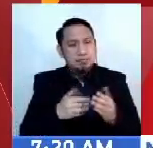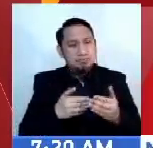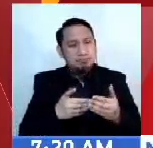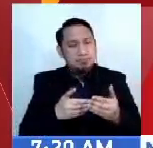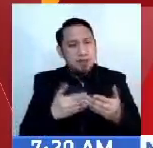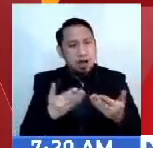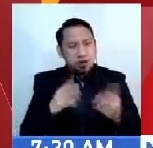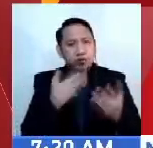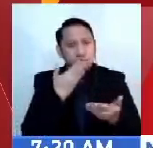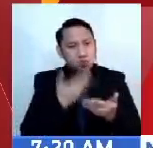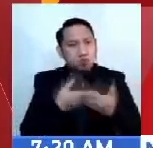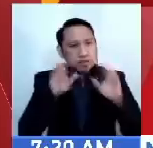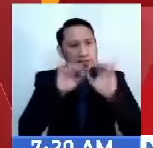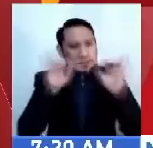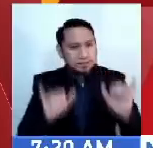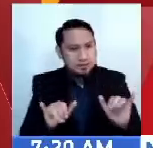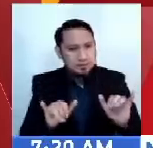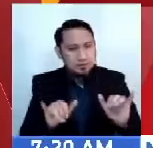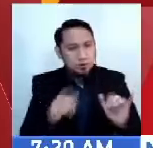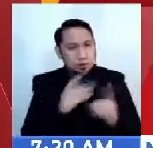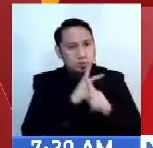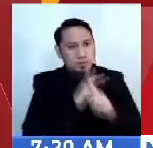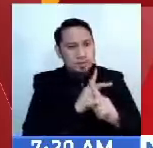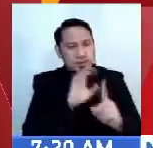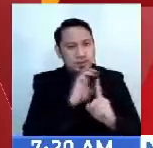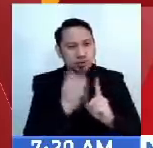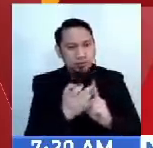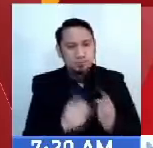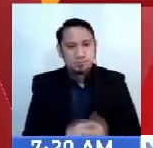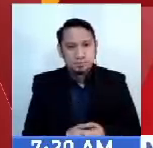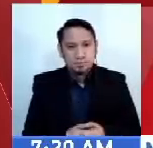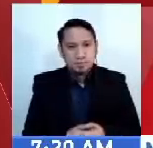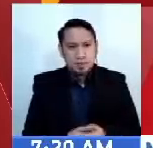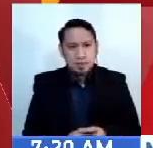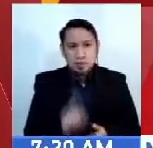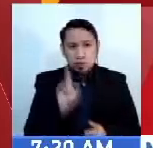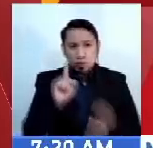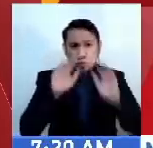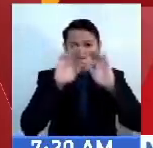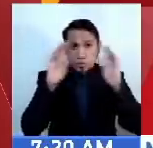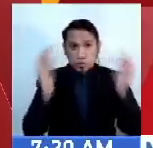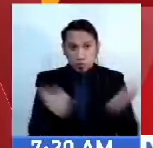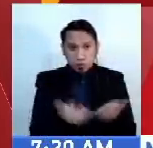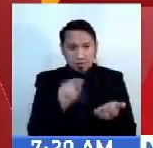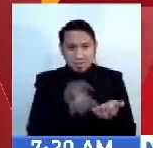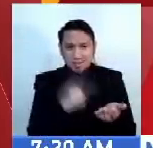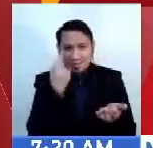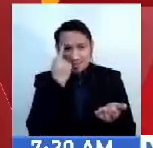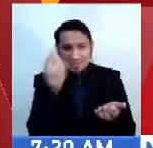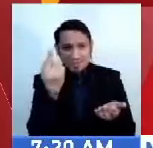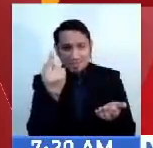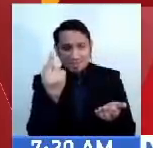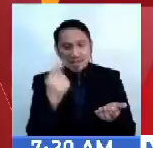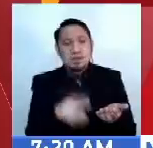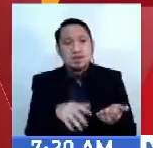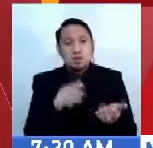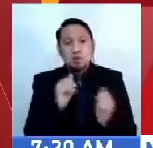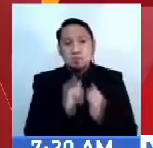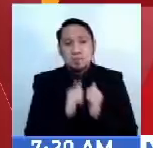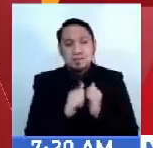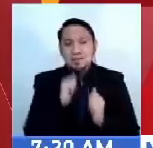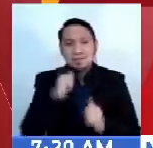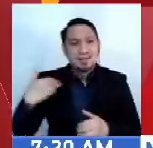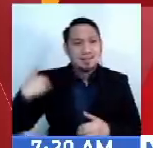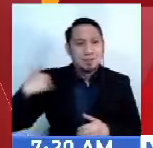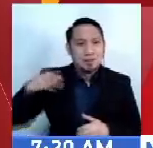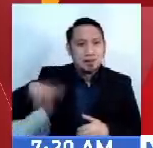sistema natin. Iisa lang ang planetang ating tahanan. Wala naman na tayong ibang pupuntahan eh. Kaya hindi pa huli ang lahat.